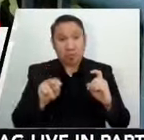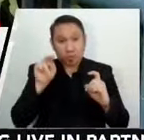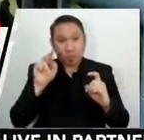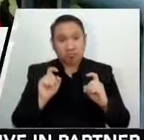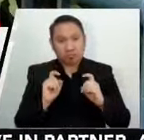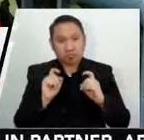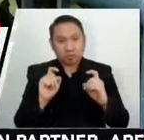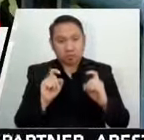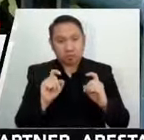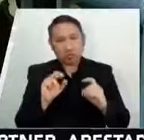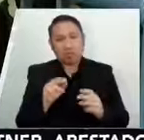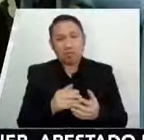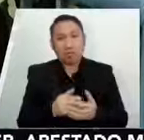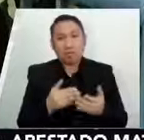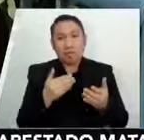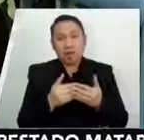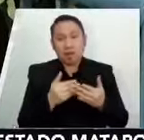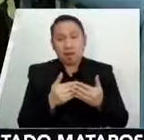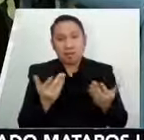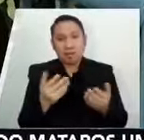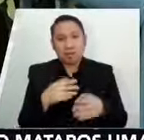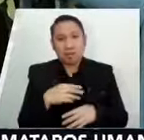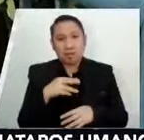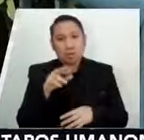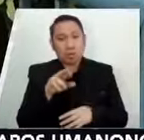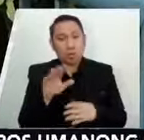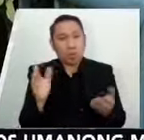sa Mapulang Lupa sa Valenzuela.